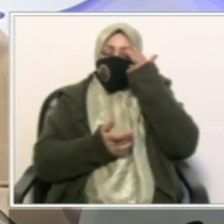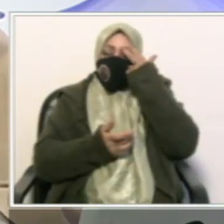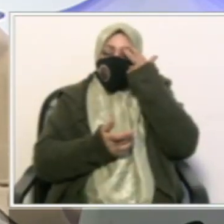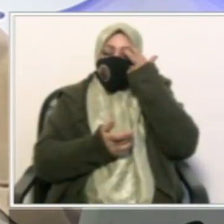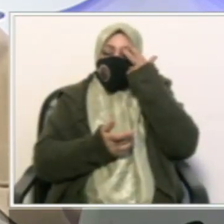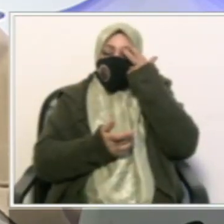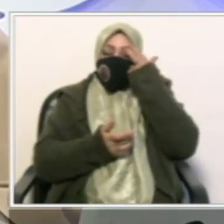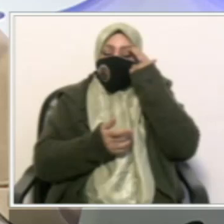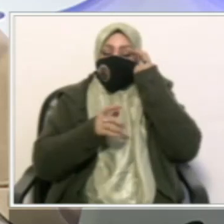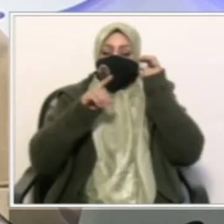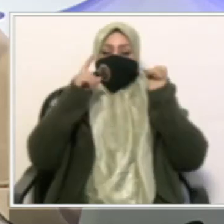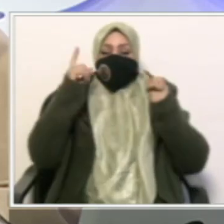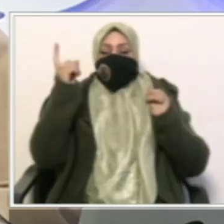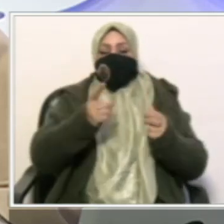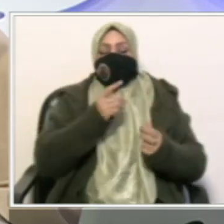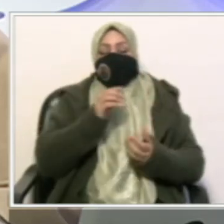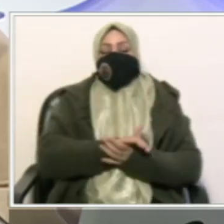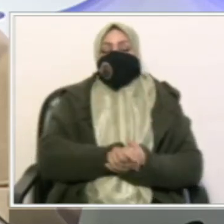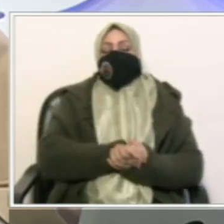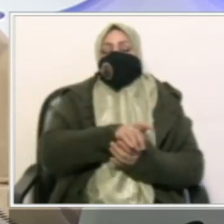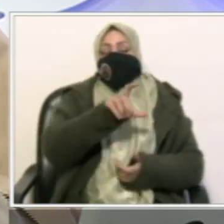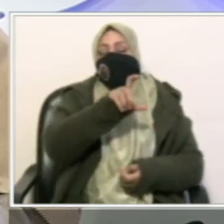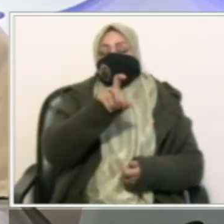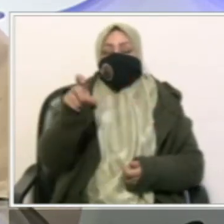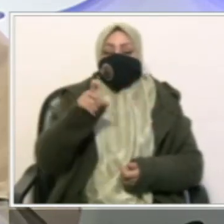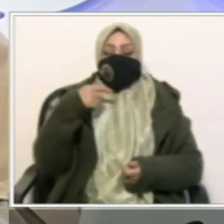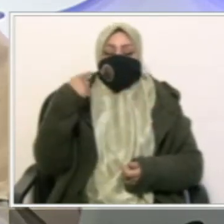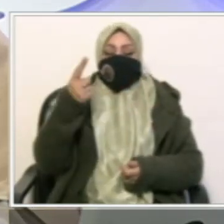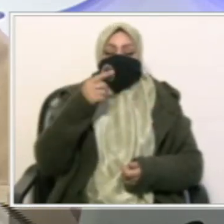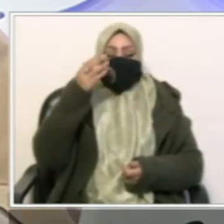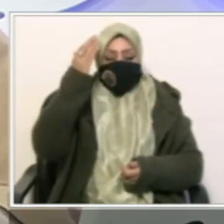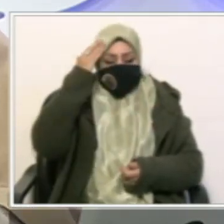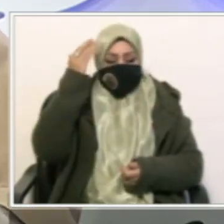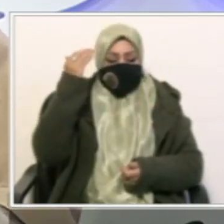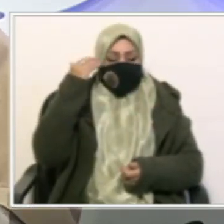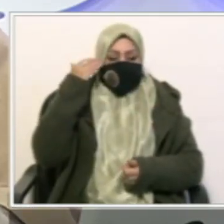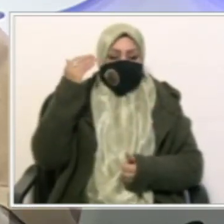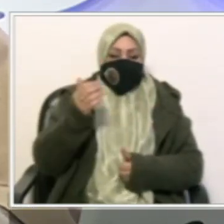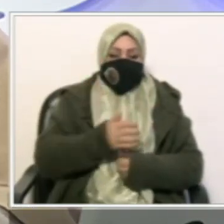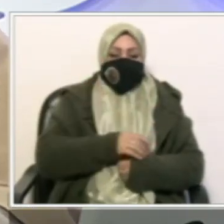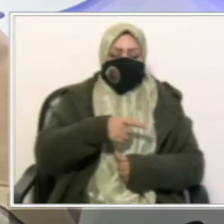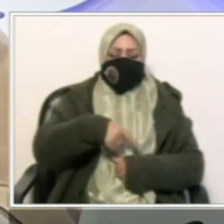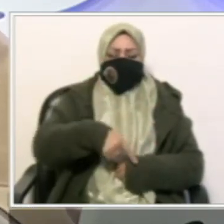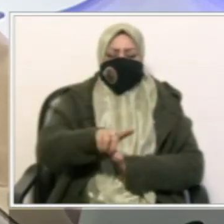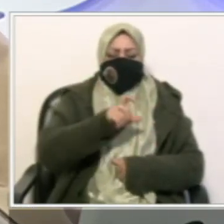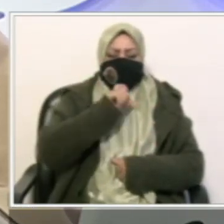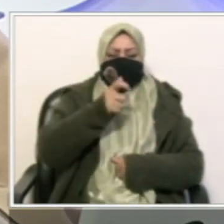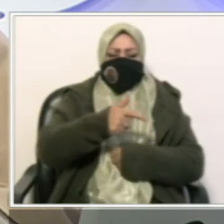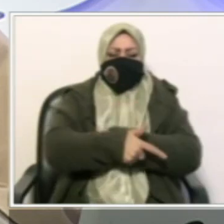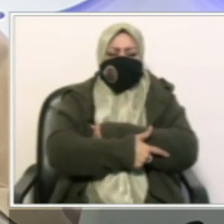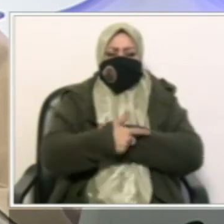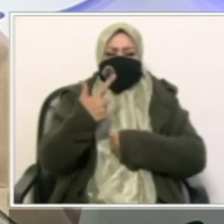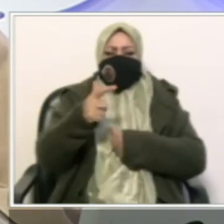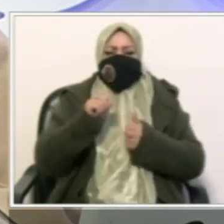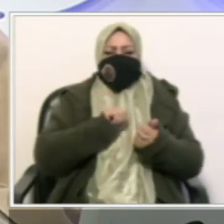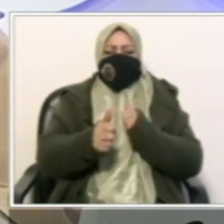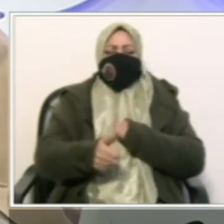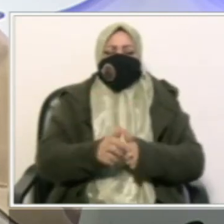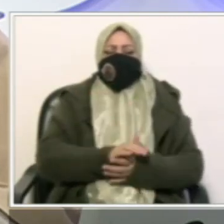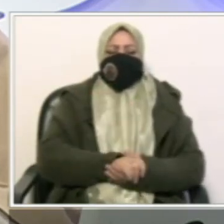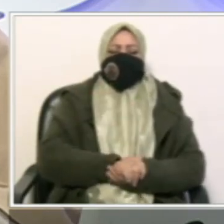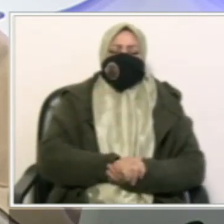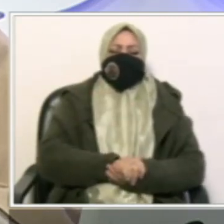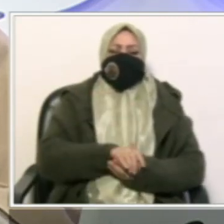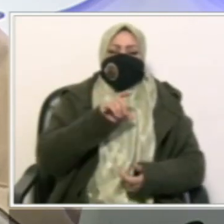بنات يتزوجن ولا يمضي على زواجهن أسبوع ولا شهر، حتى تظهر صورها